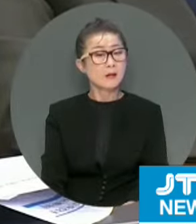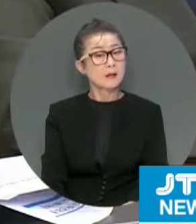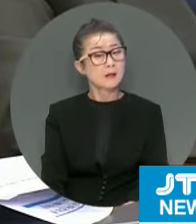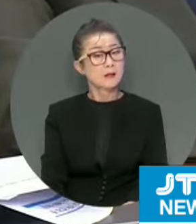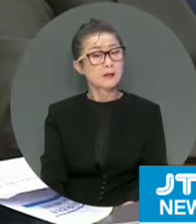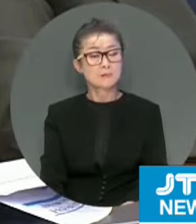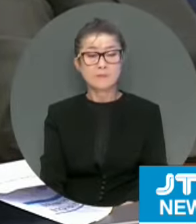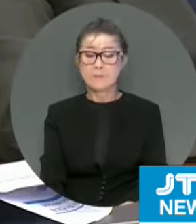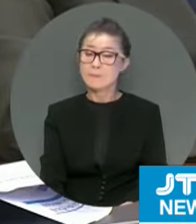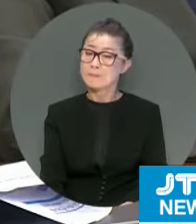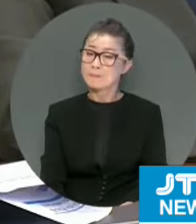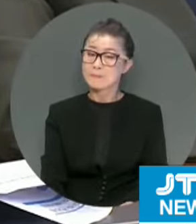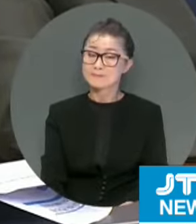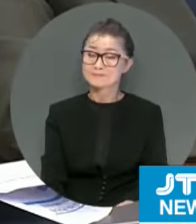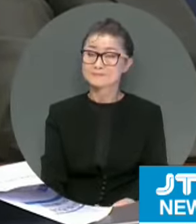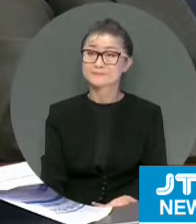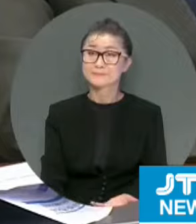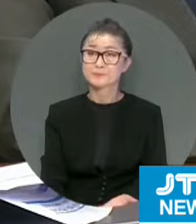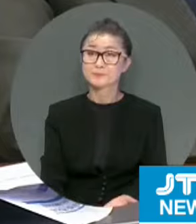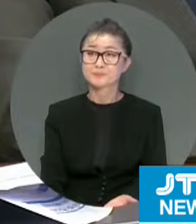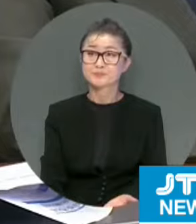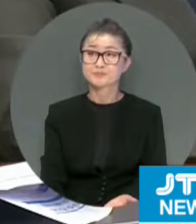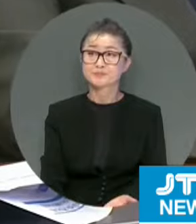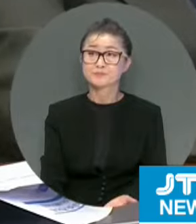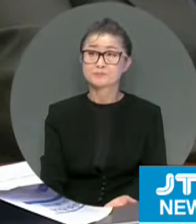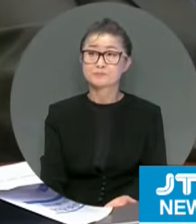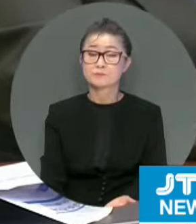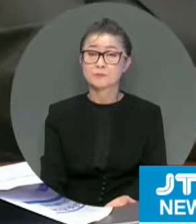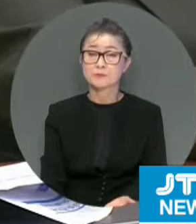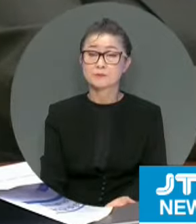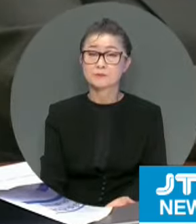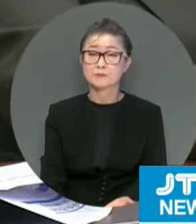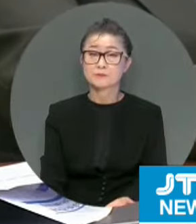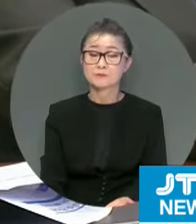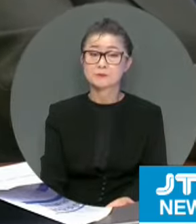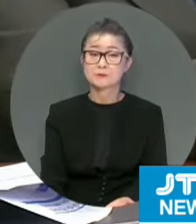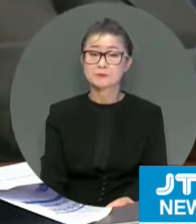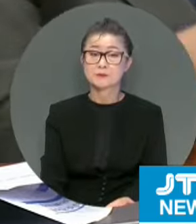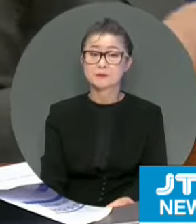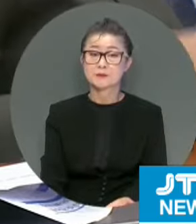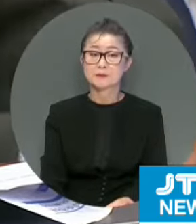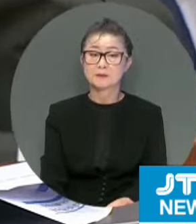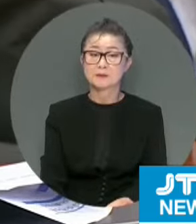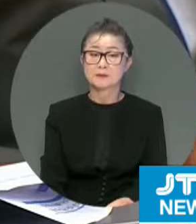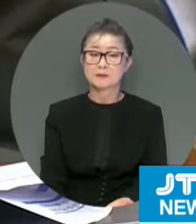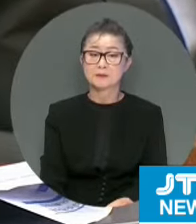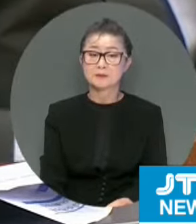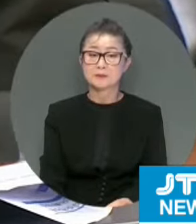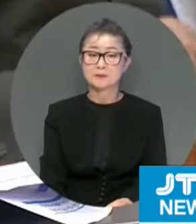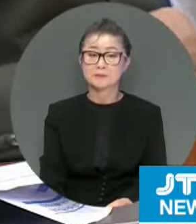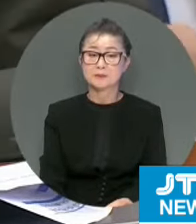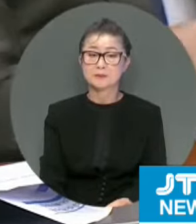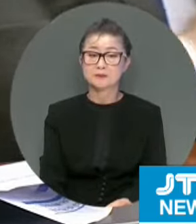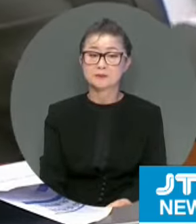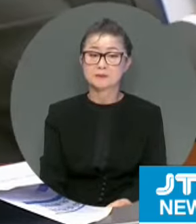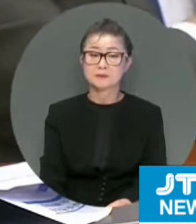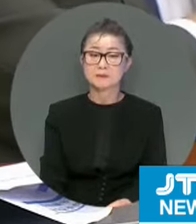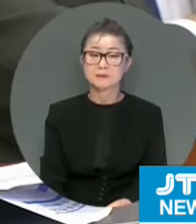것으로 드러났습니다. 그런데 그것을 울산지검장이 적당히 뭉개고 감수하고 네, 정리해